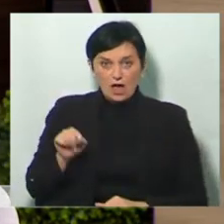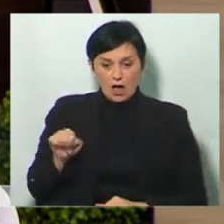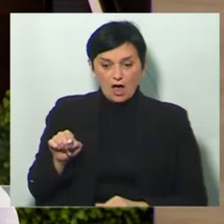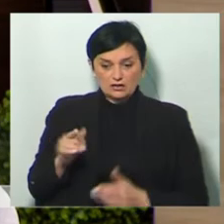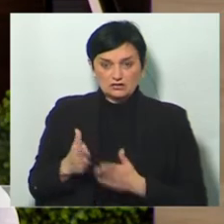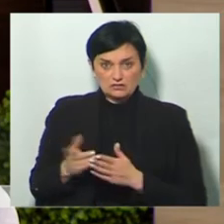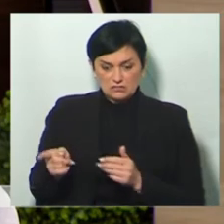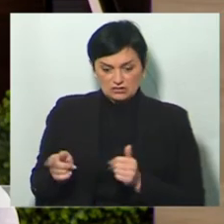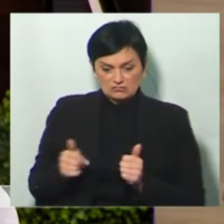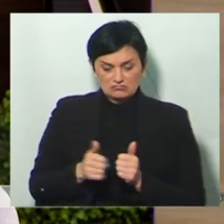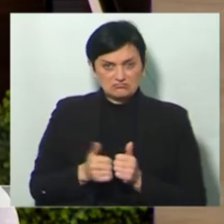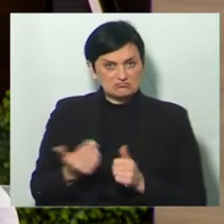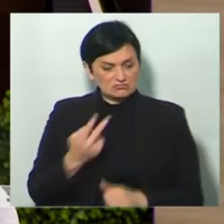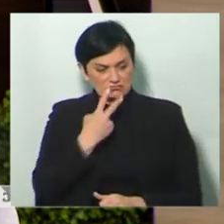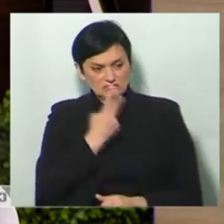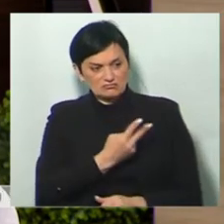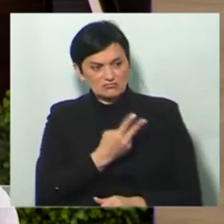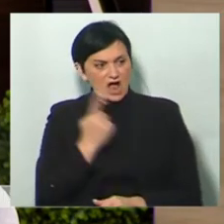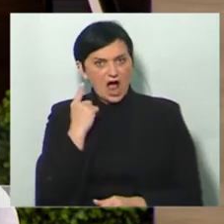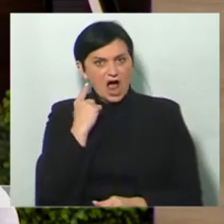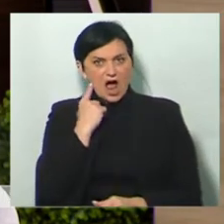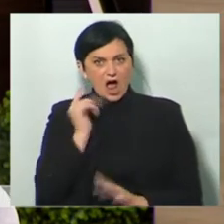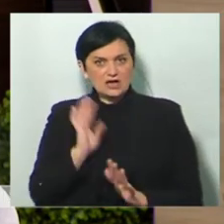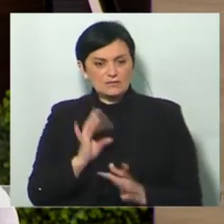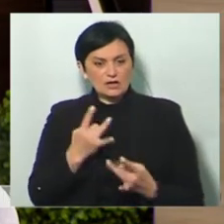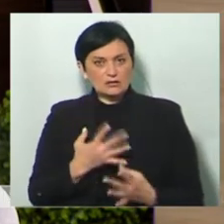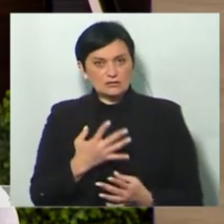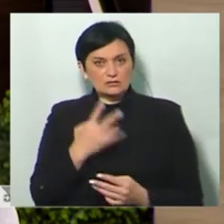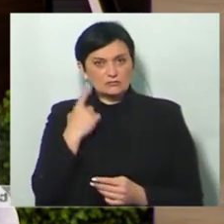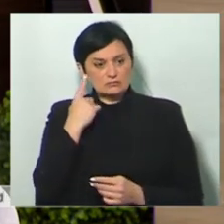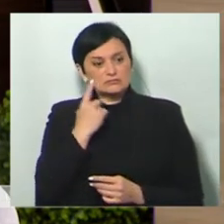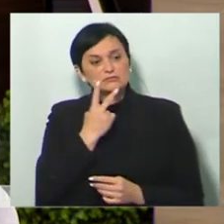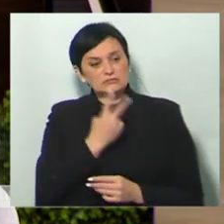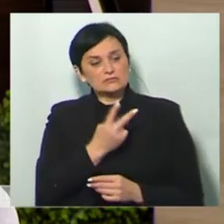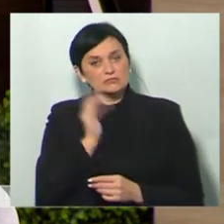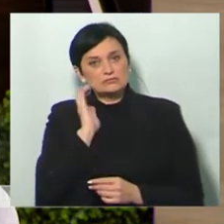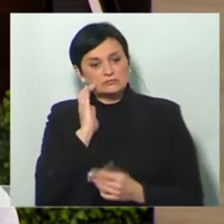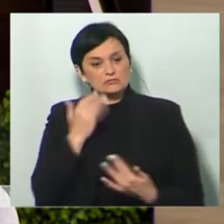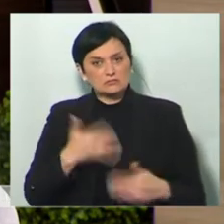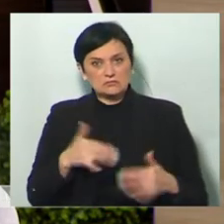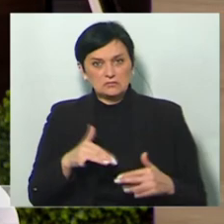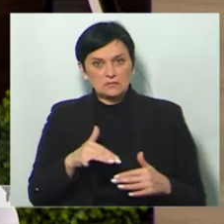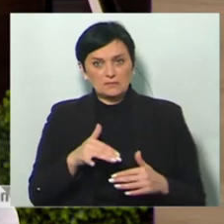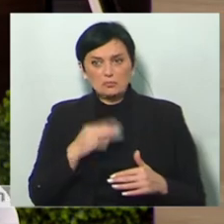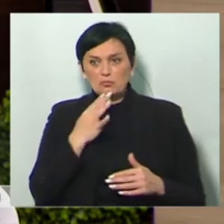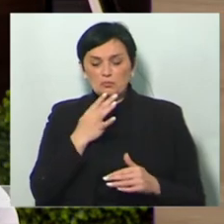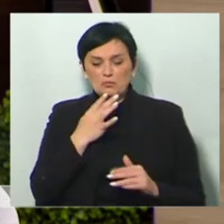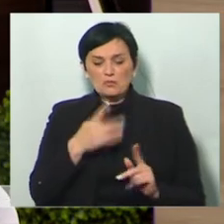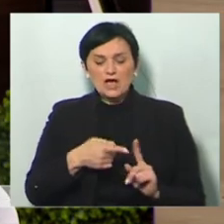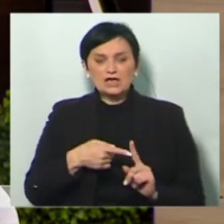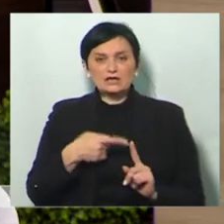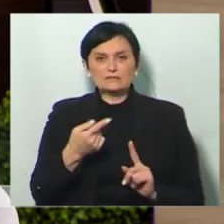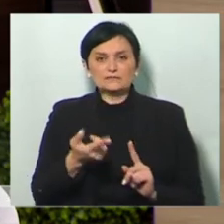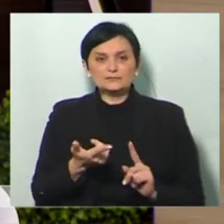Romlit sat misi ares mis elementarulat, agetebs tkuat eset